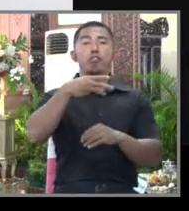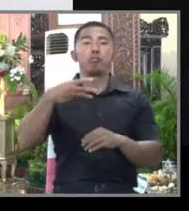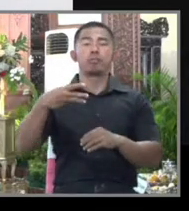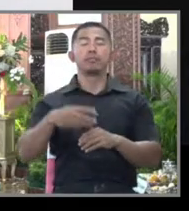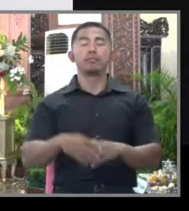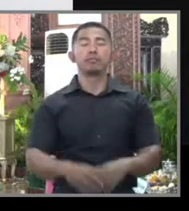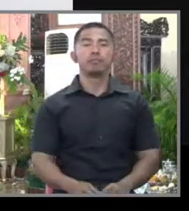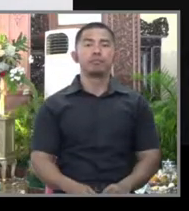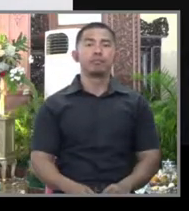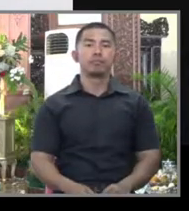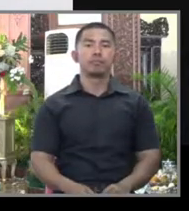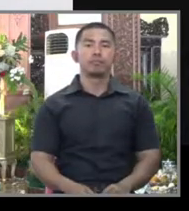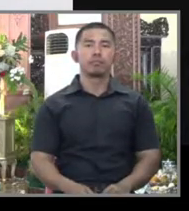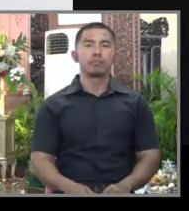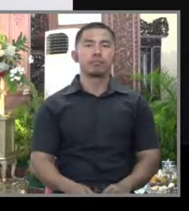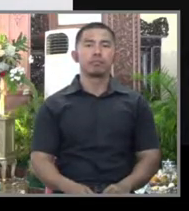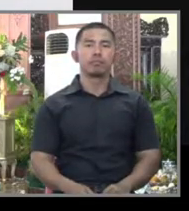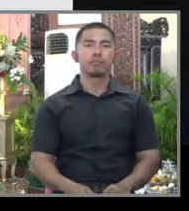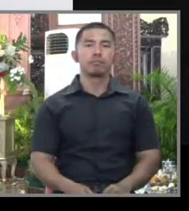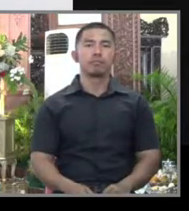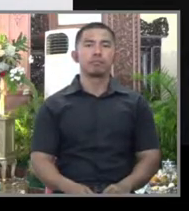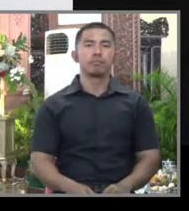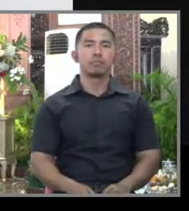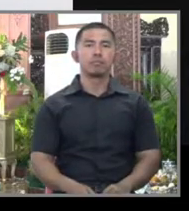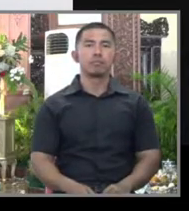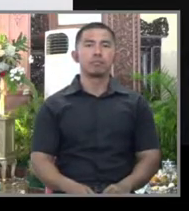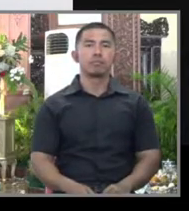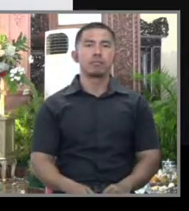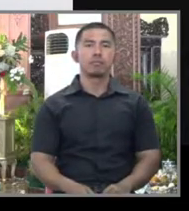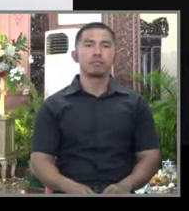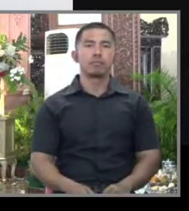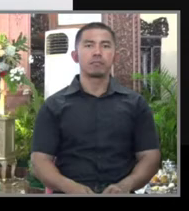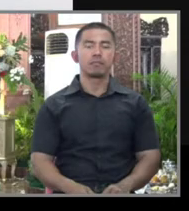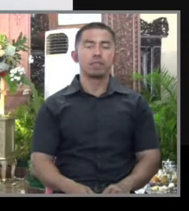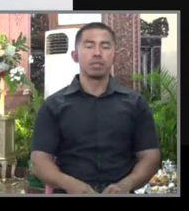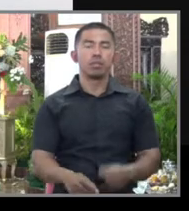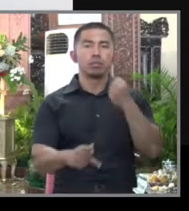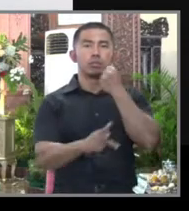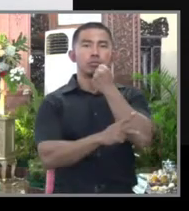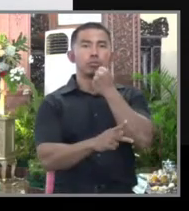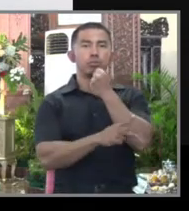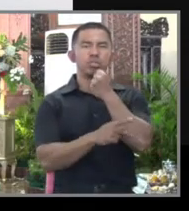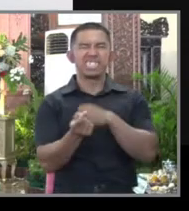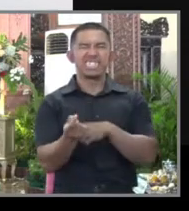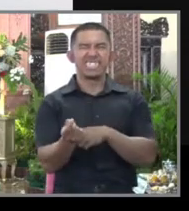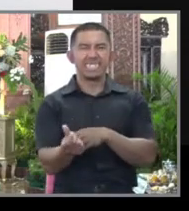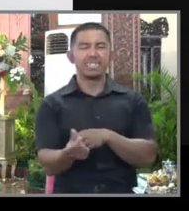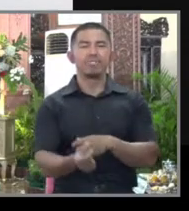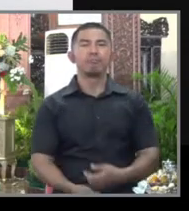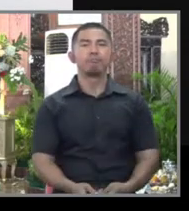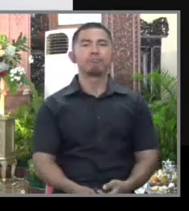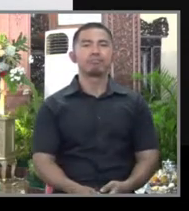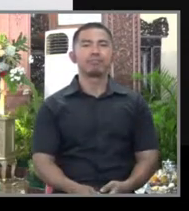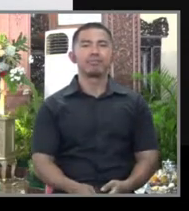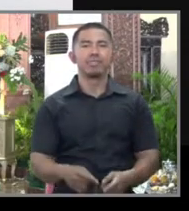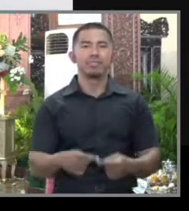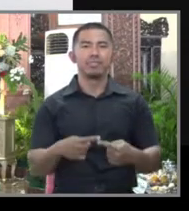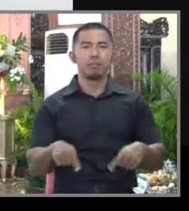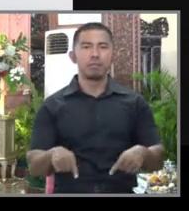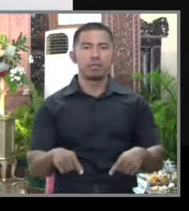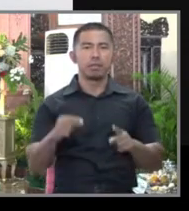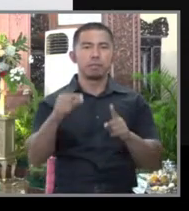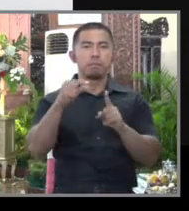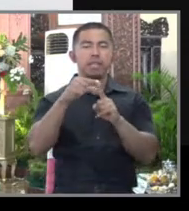pertumbuhan ekonomi memang secara persentase Kabupaten Kudus sangat kecil, Pak. Tetapi PDRB